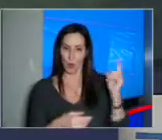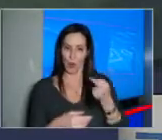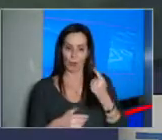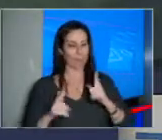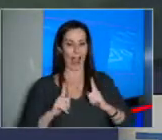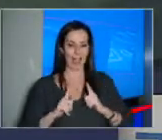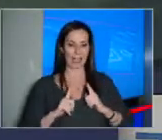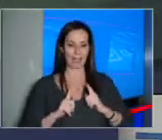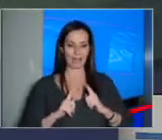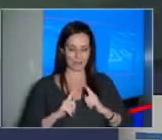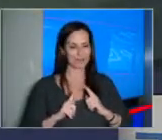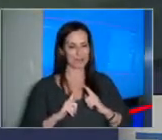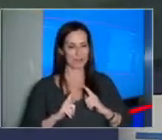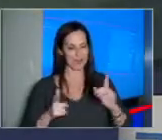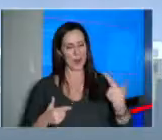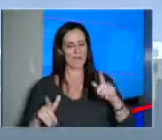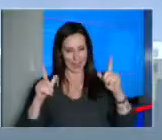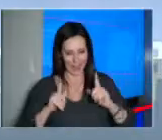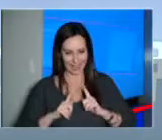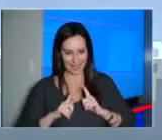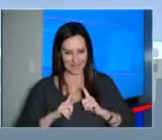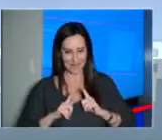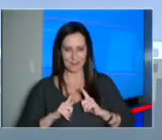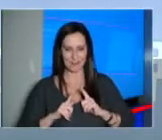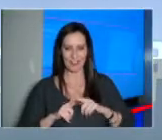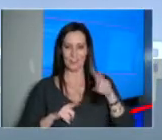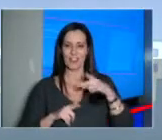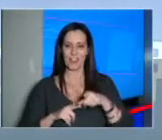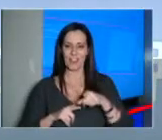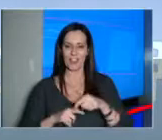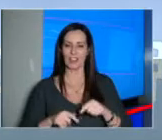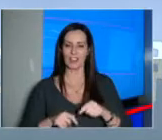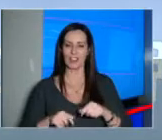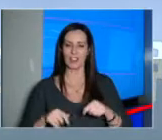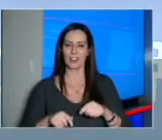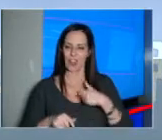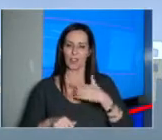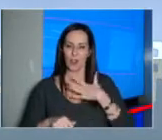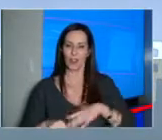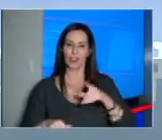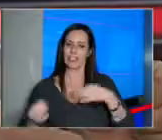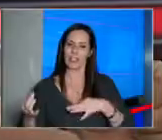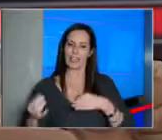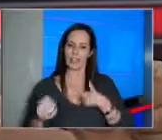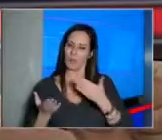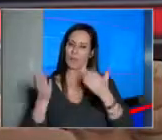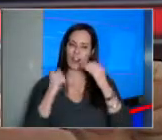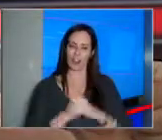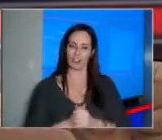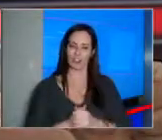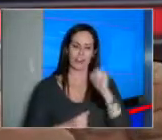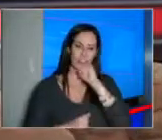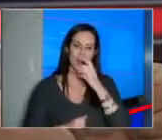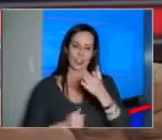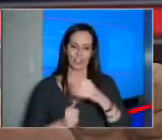בציפייה, כאילו כולם דרכו את עצמם, ויש לנו פה חיבור. אני רוצה שתנגני לנו בבקשה ותשאירי